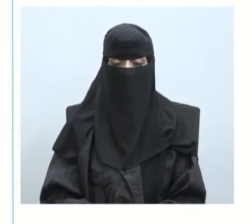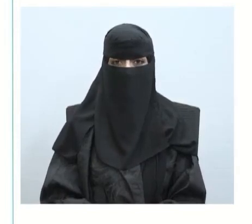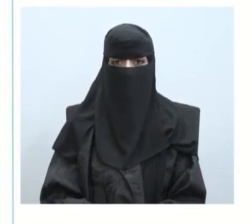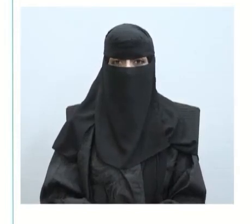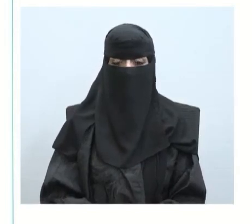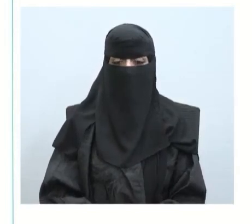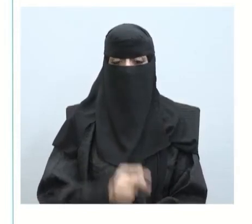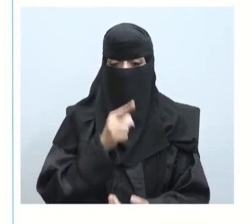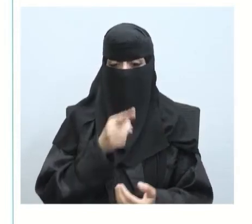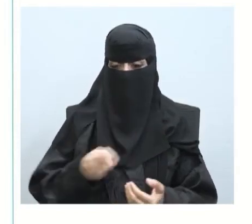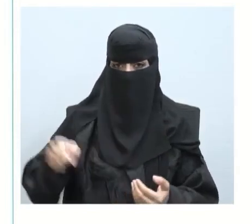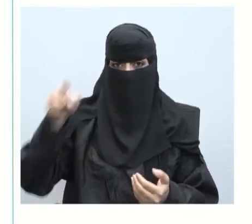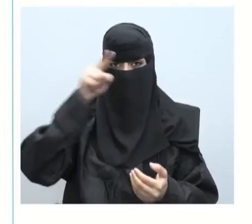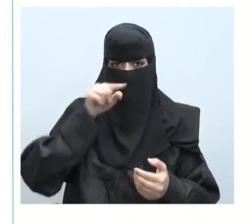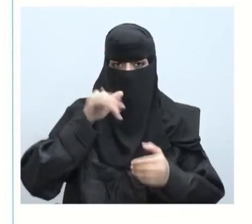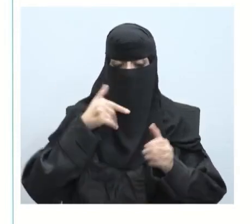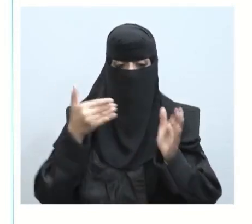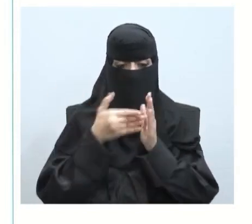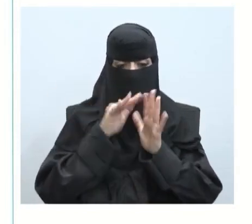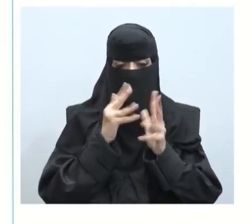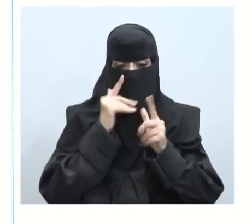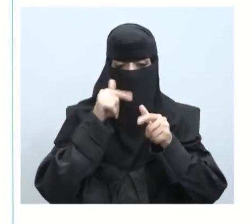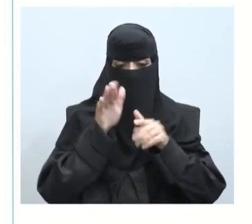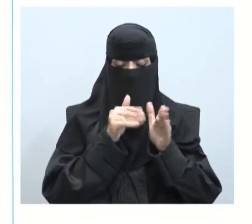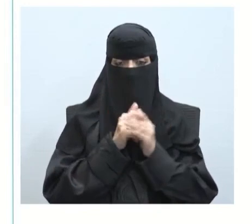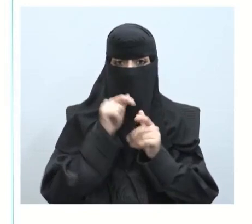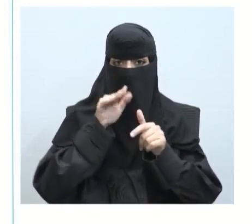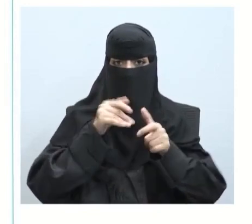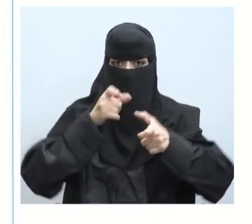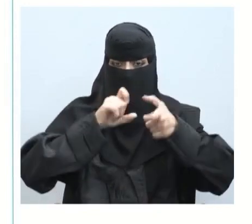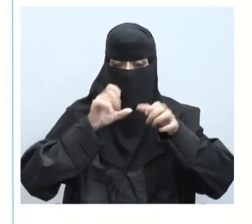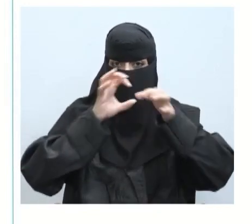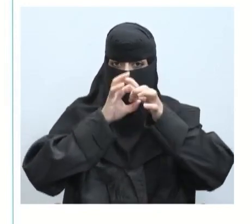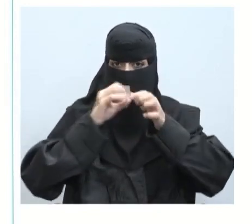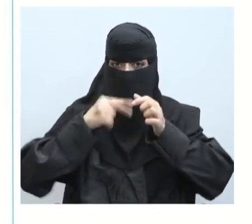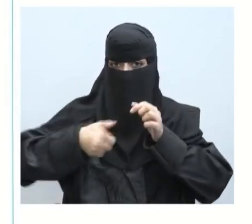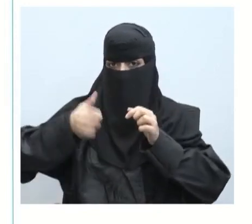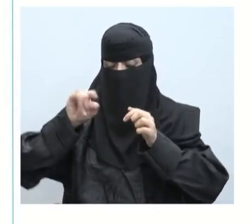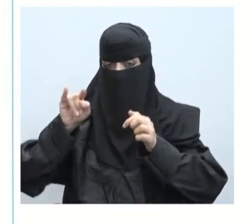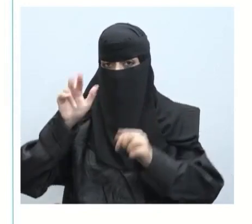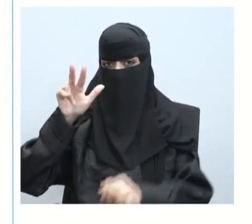الدائرة بشكلها النهائي بعد التوصيل. هنا يتصل المستشعر الضوئي